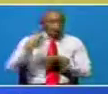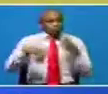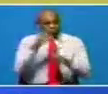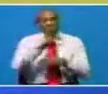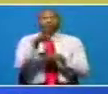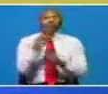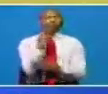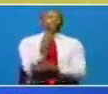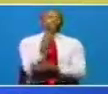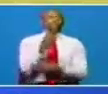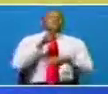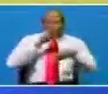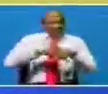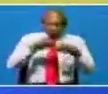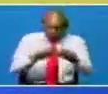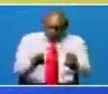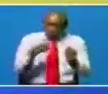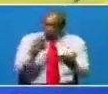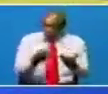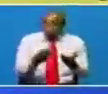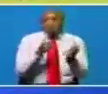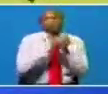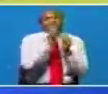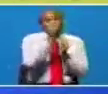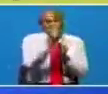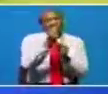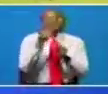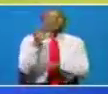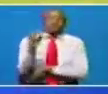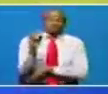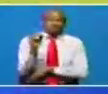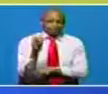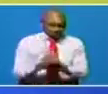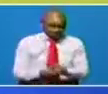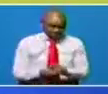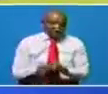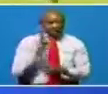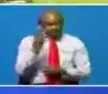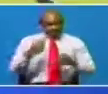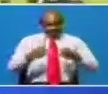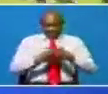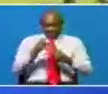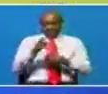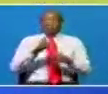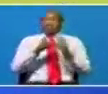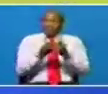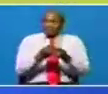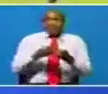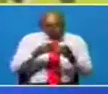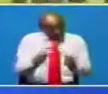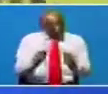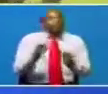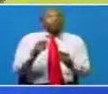zake mbili baada ya kulaza lango alama 15 kwa 0 kwenye mechi ya kwanza. Kwenye mechi ya pili, timu hii ililaza Obote ya Uganda